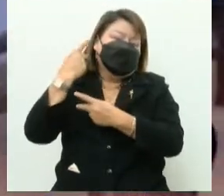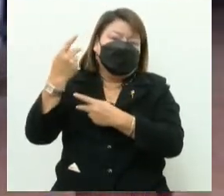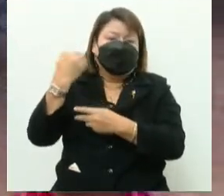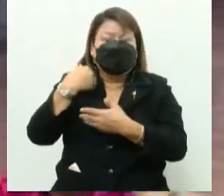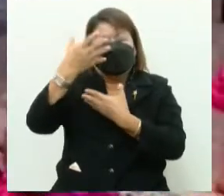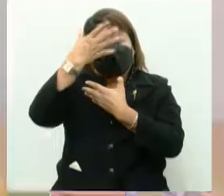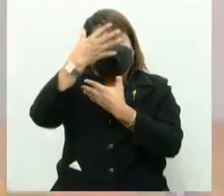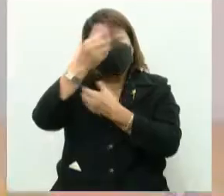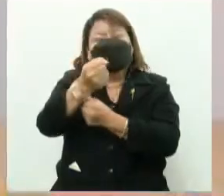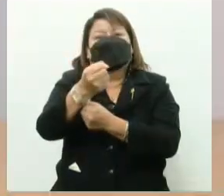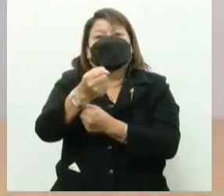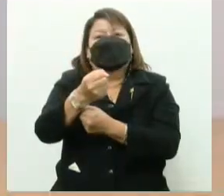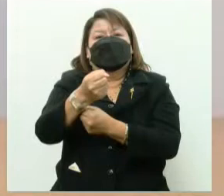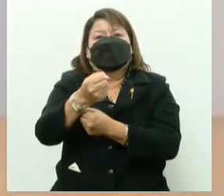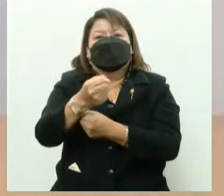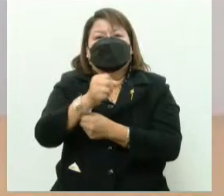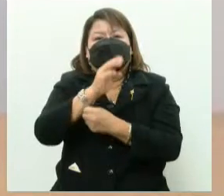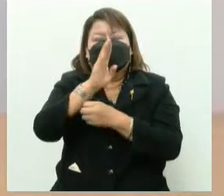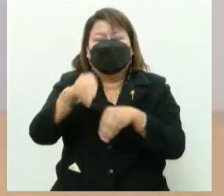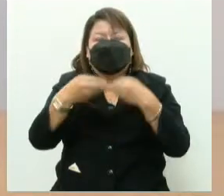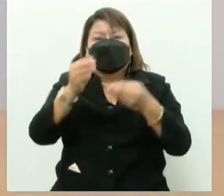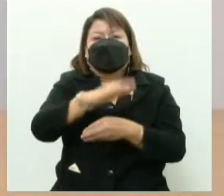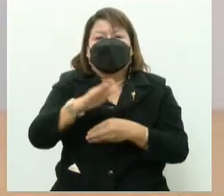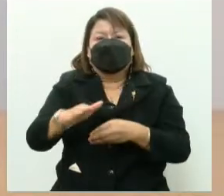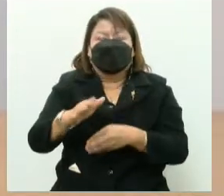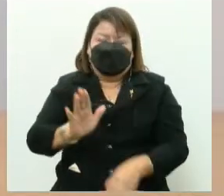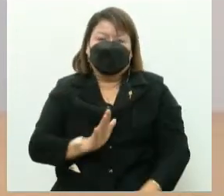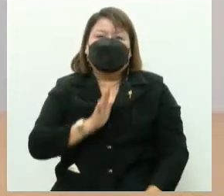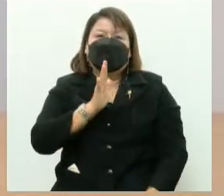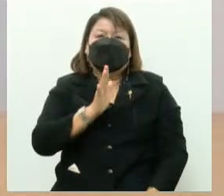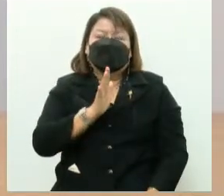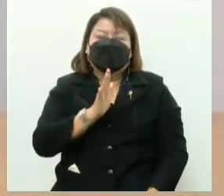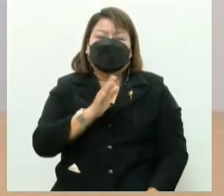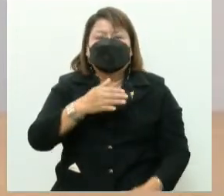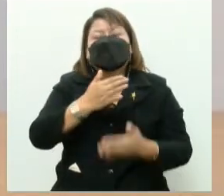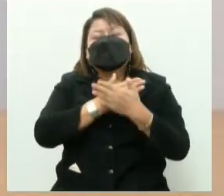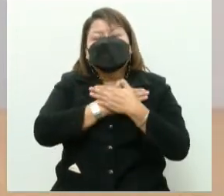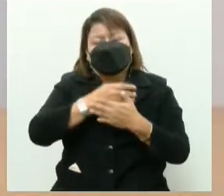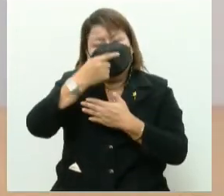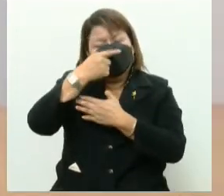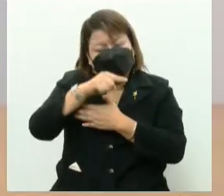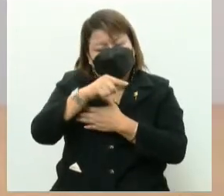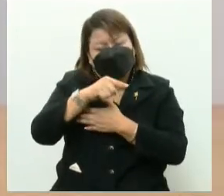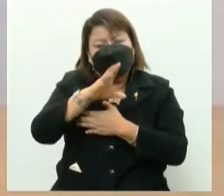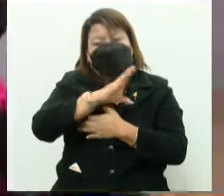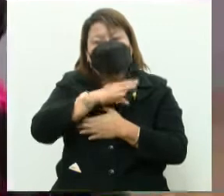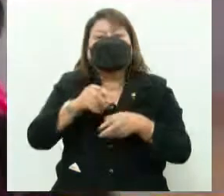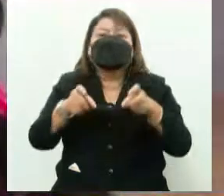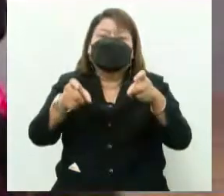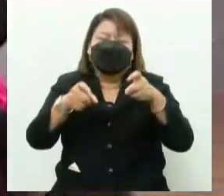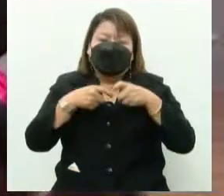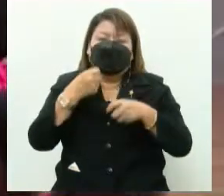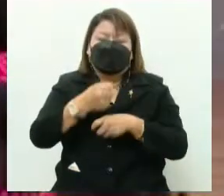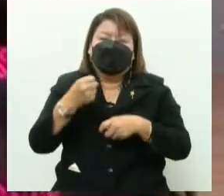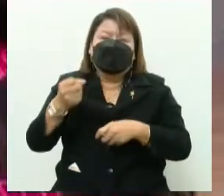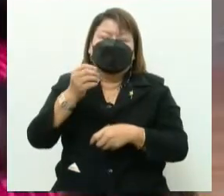น่าสนใจเพื่อบ่มเพาะให้นักเรียนภาคภูมิใจรับความเป็นไทยและก็หวงแหนในสิ่งที่บรรพช